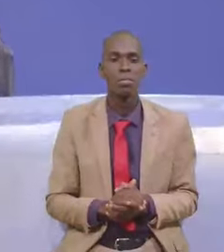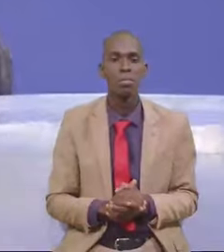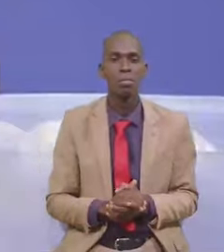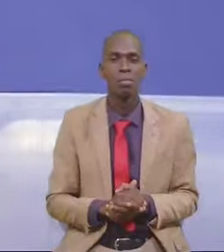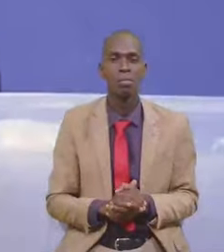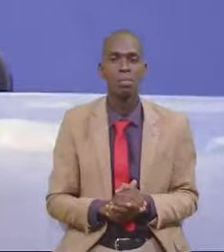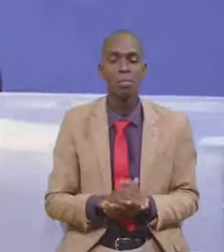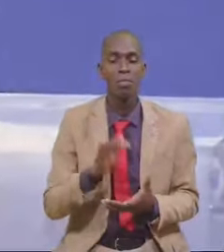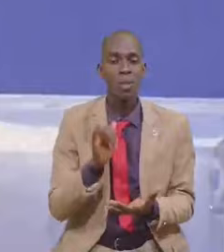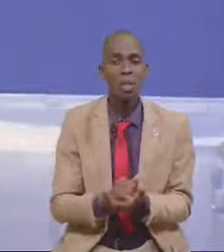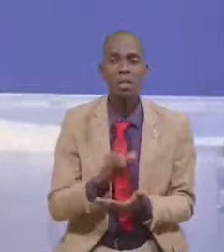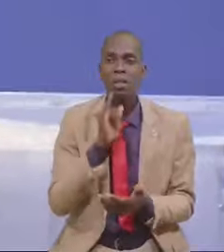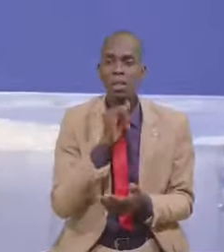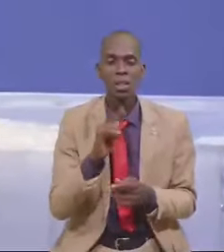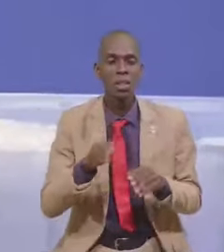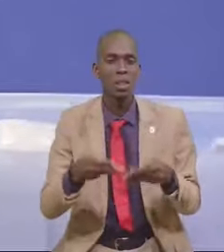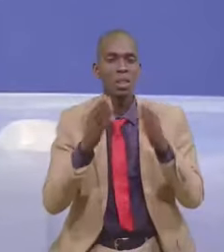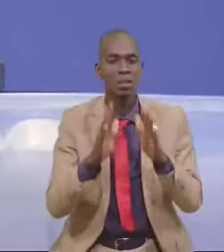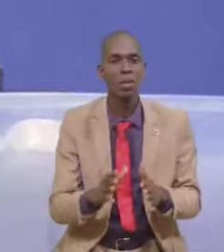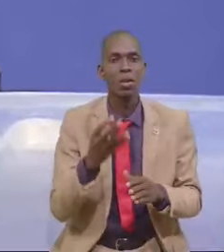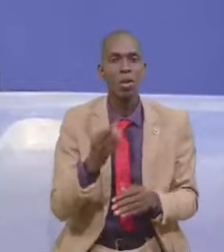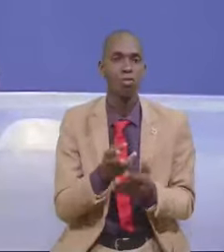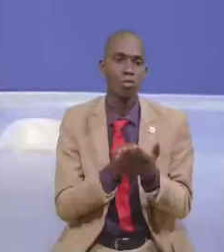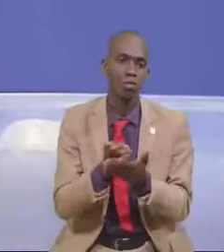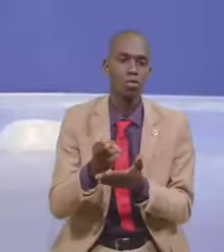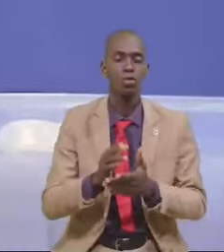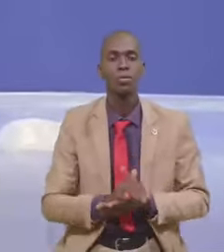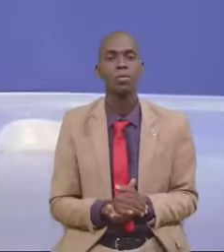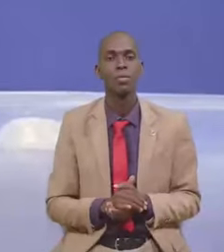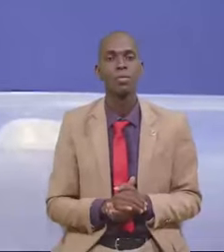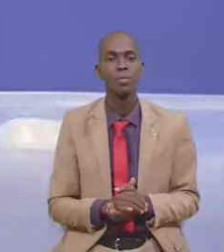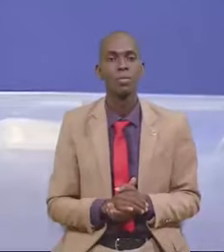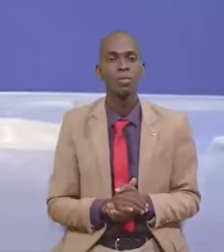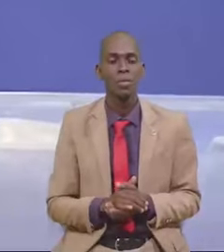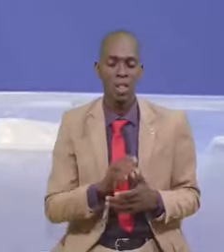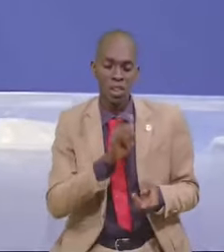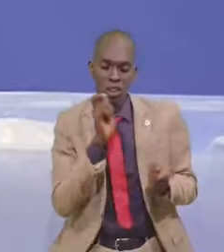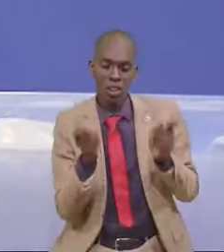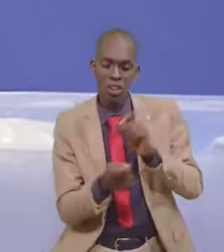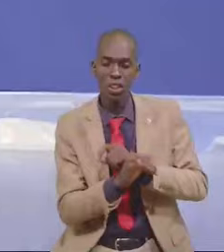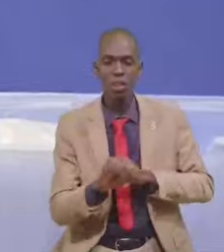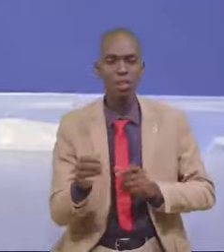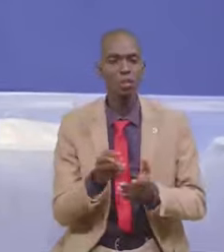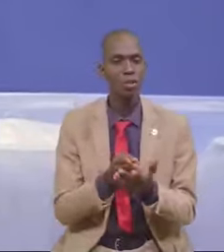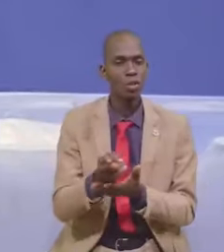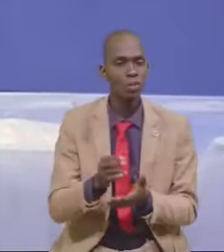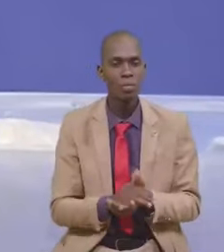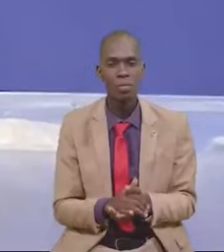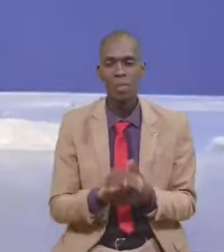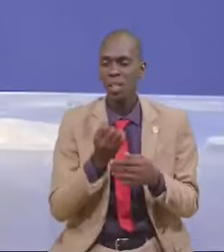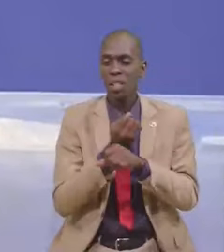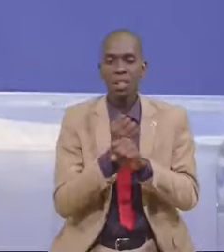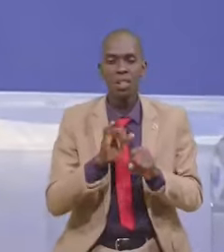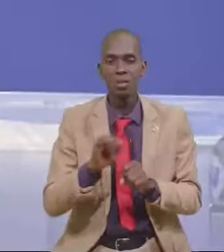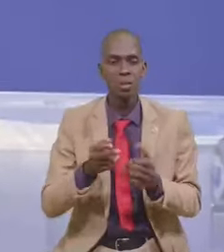Ça, c'est la source de la vérité. La vérité transformatrice. La vérité qui sauve.